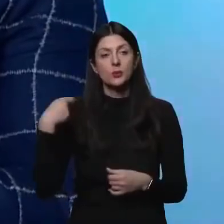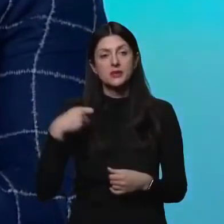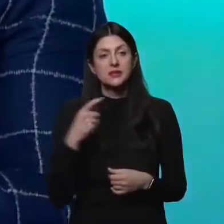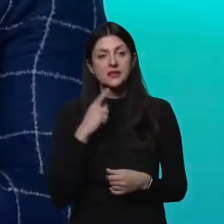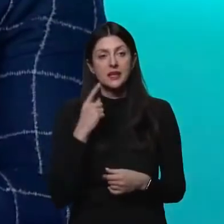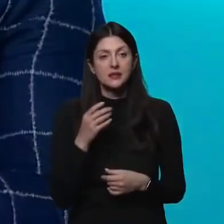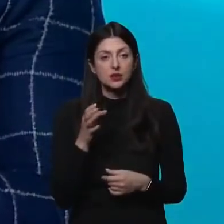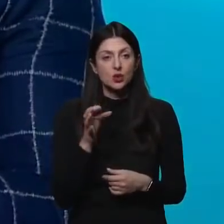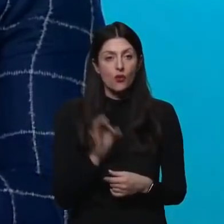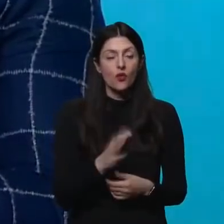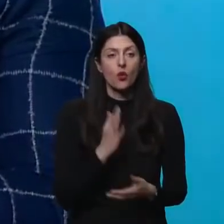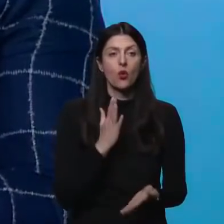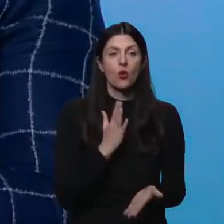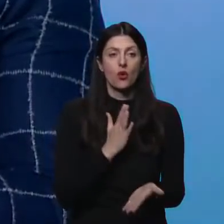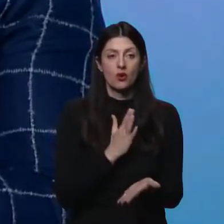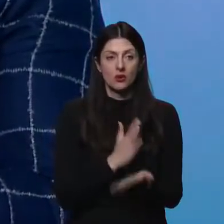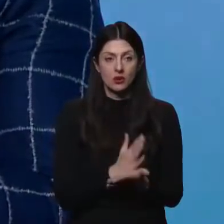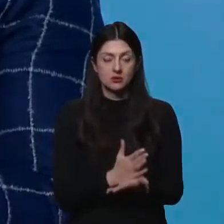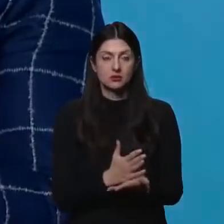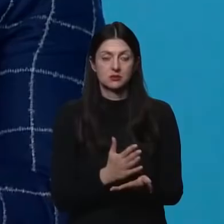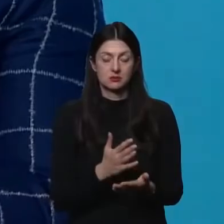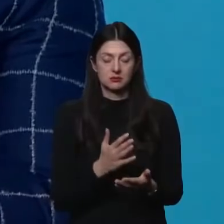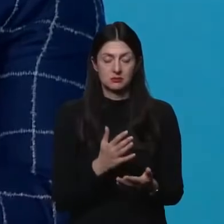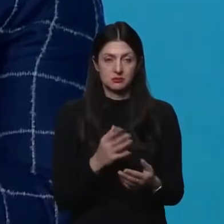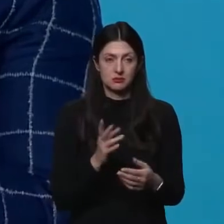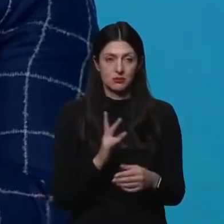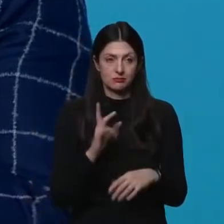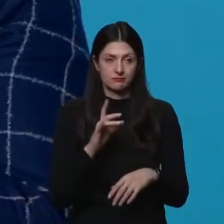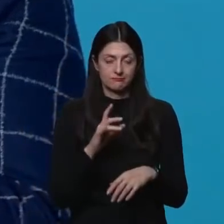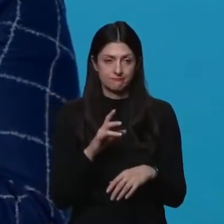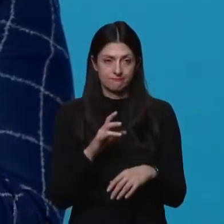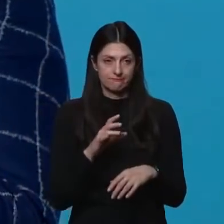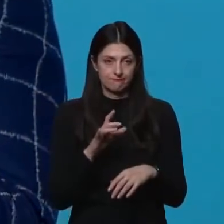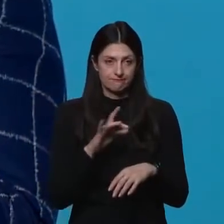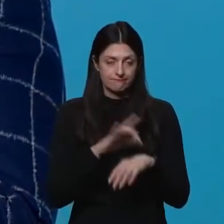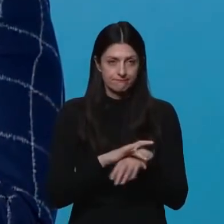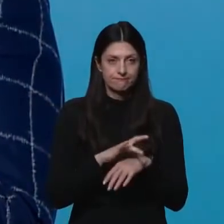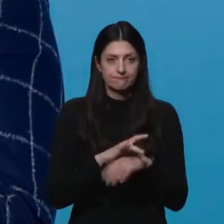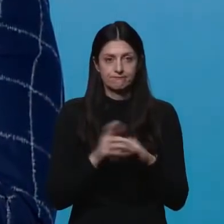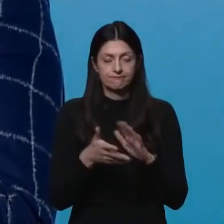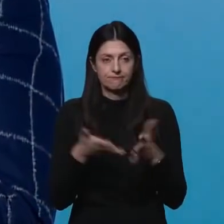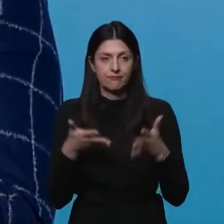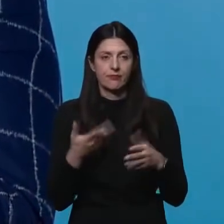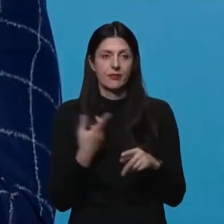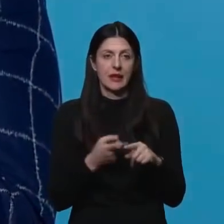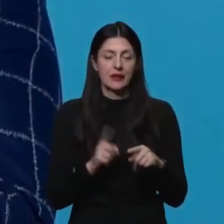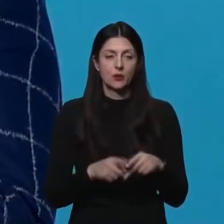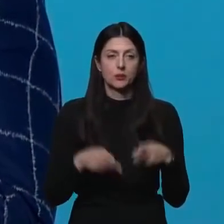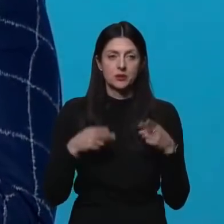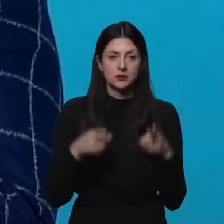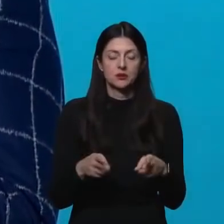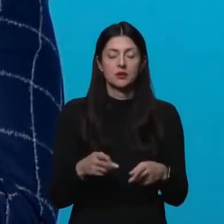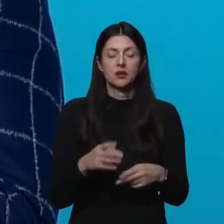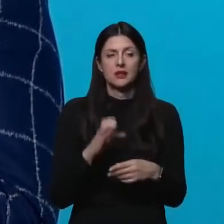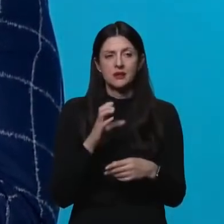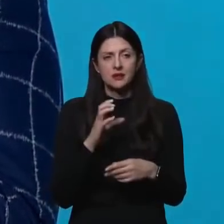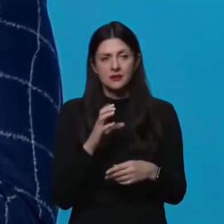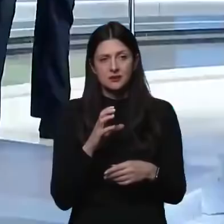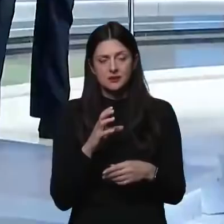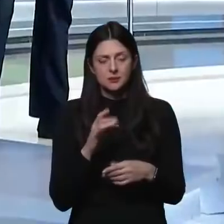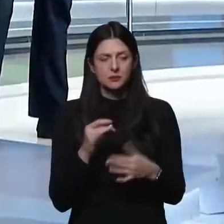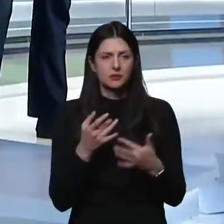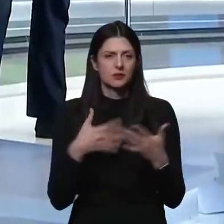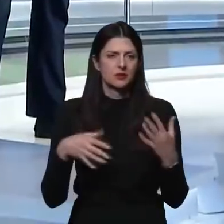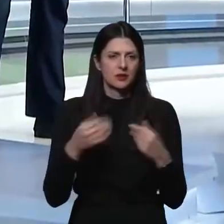все рычаги для раскрытия этого преступления. И служба безопасности, и МВД, и другие структуры. Обществу,